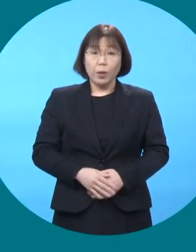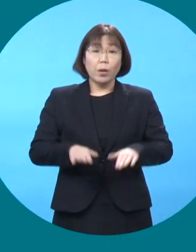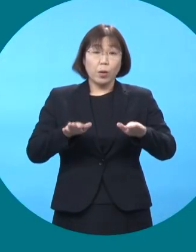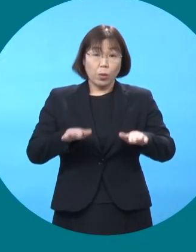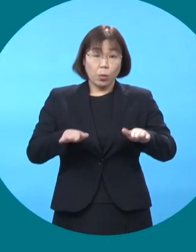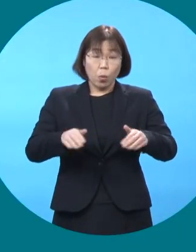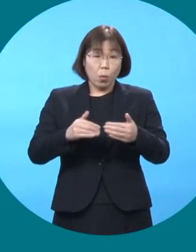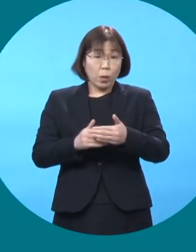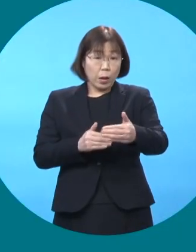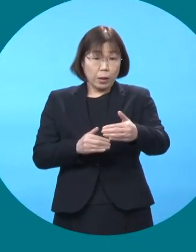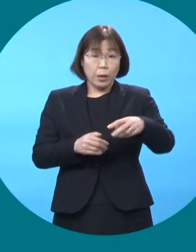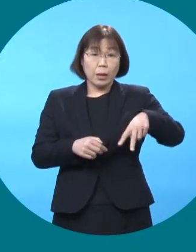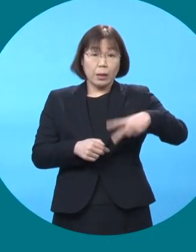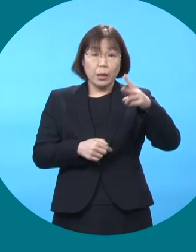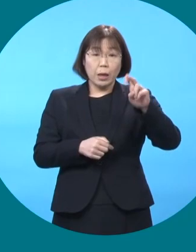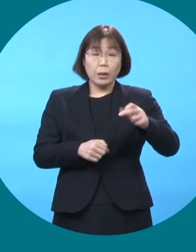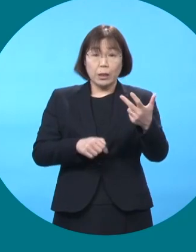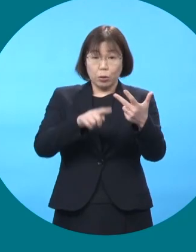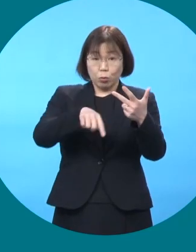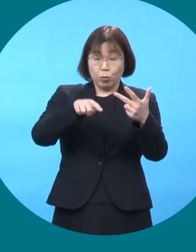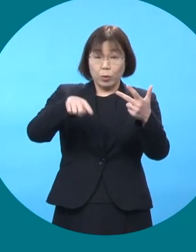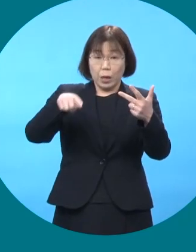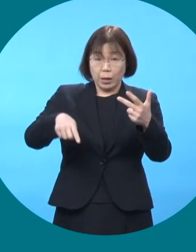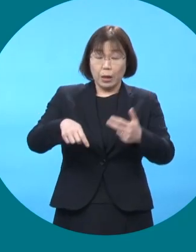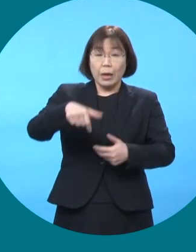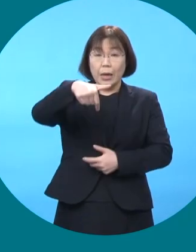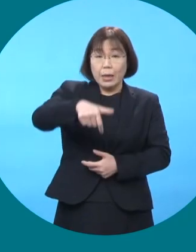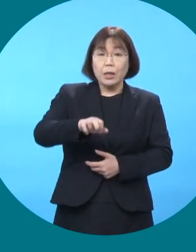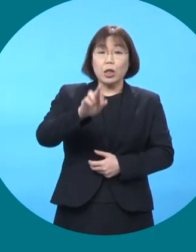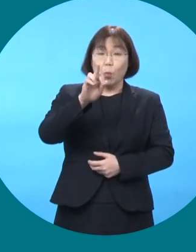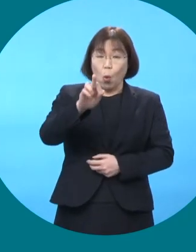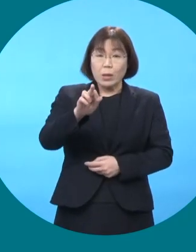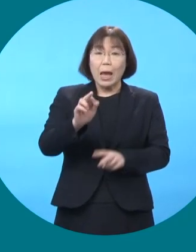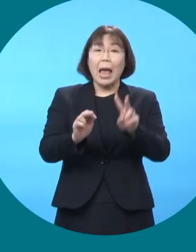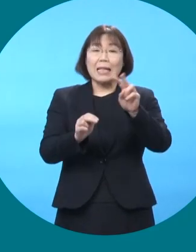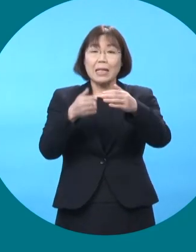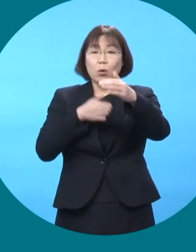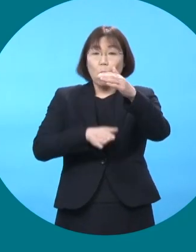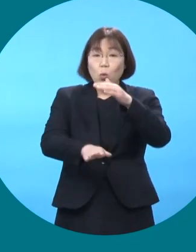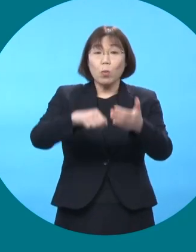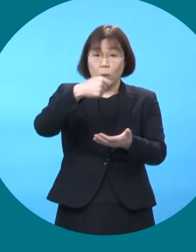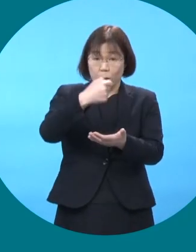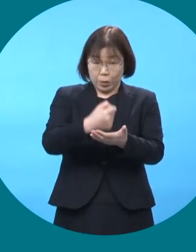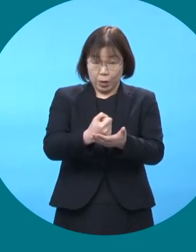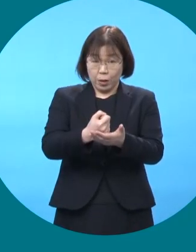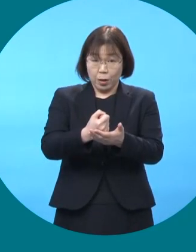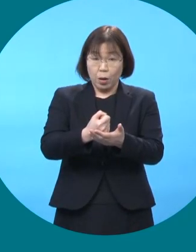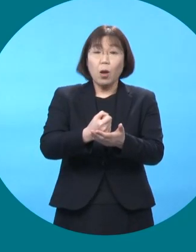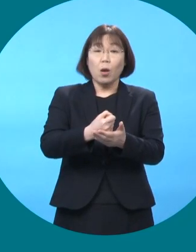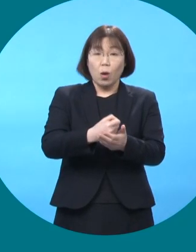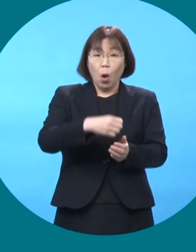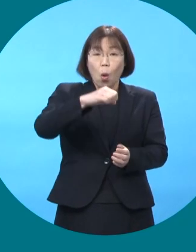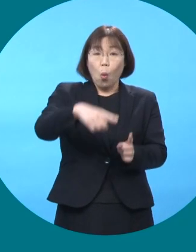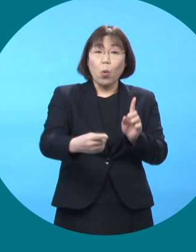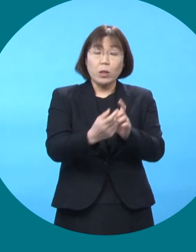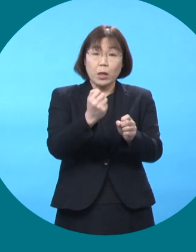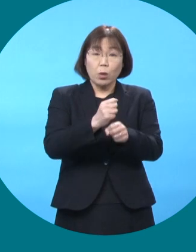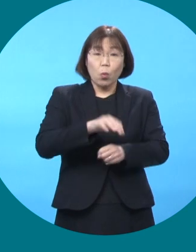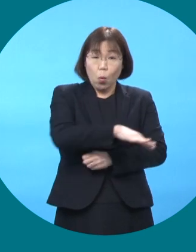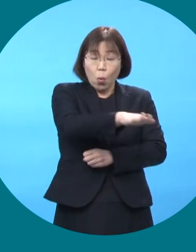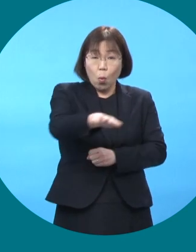今回全長227メートルの下瀬2号トンネルが完成したことにより、落合工区の全